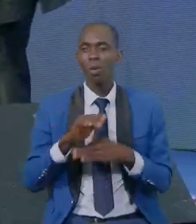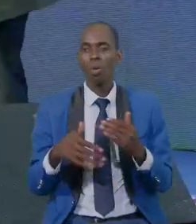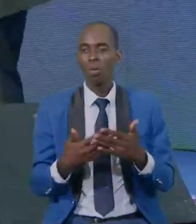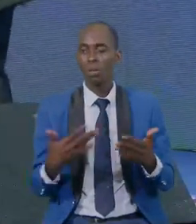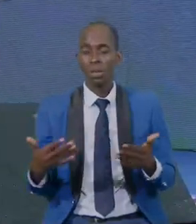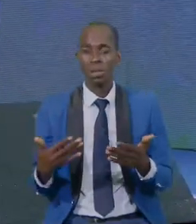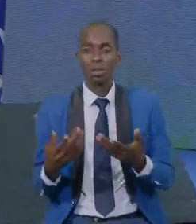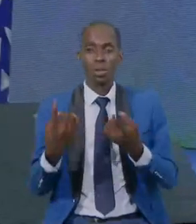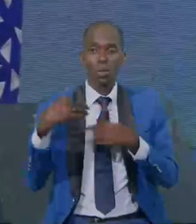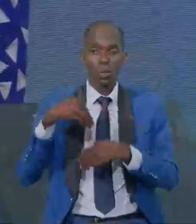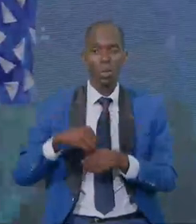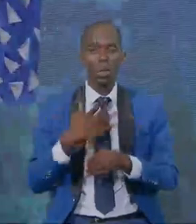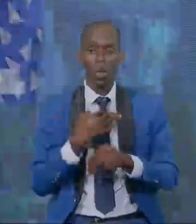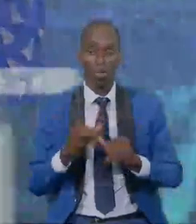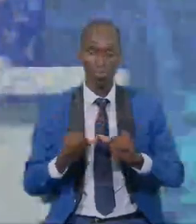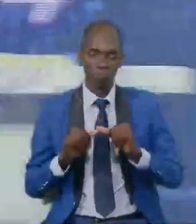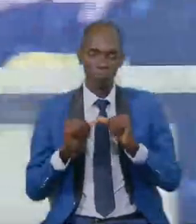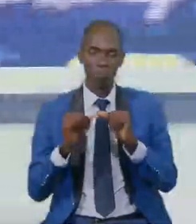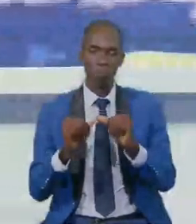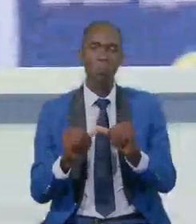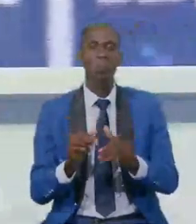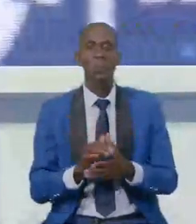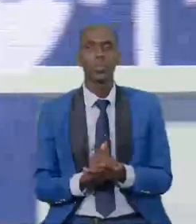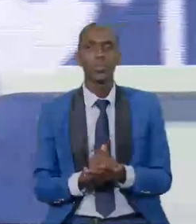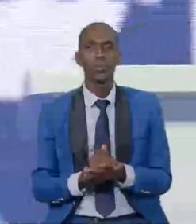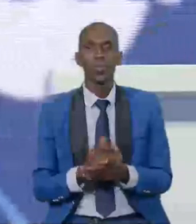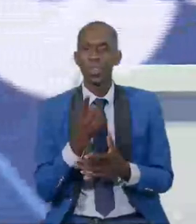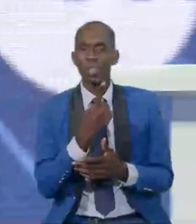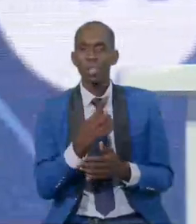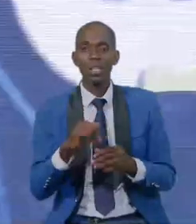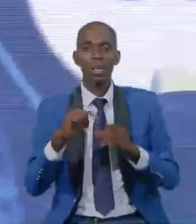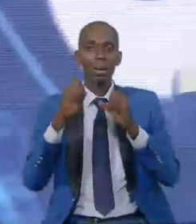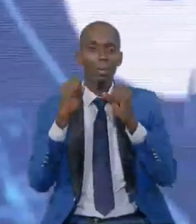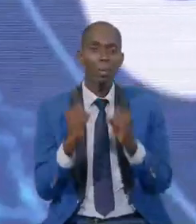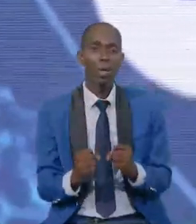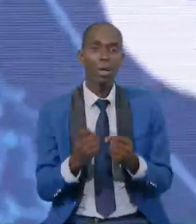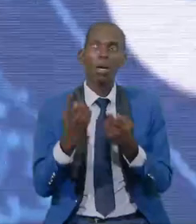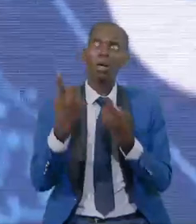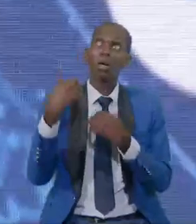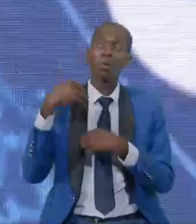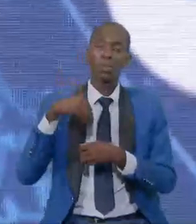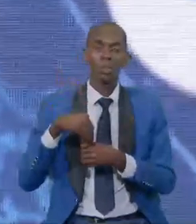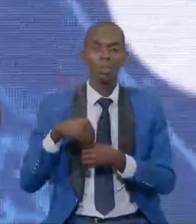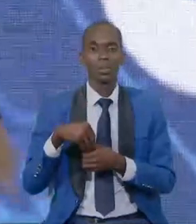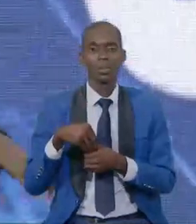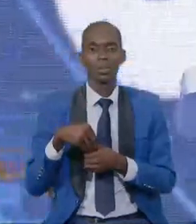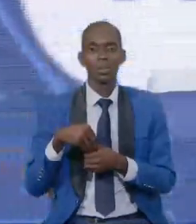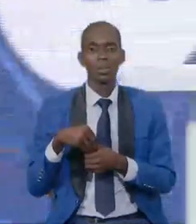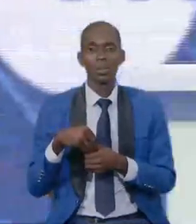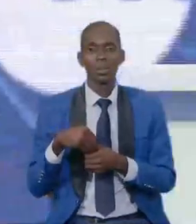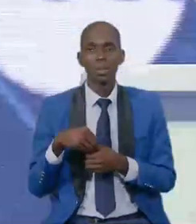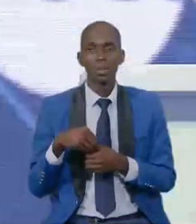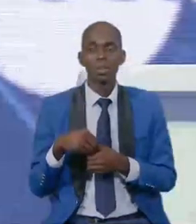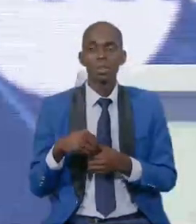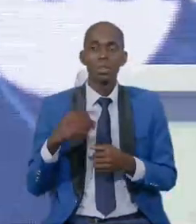La pureté, la sainteté entre en nous et cela continue. La puissance entre